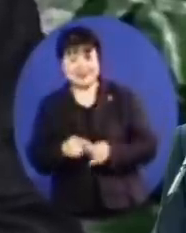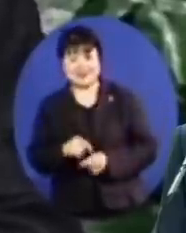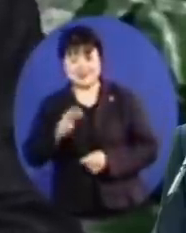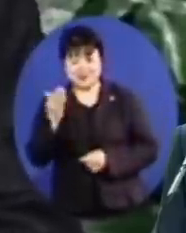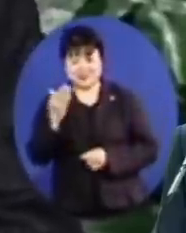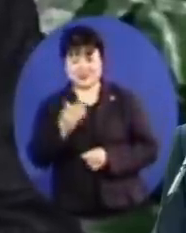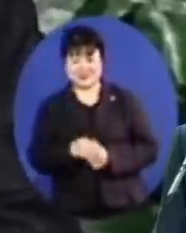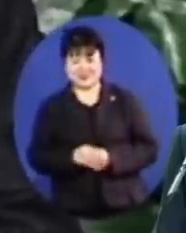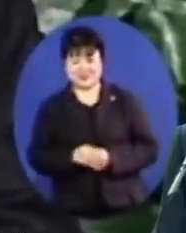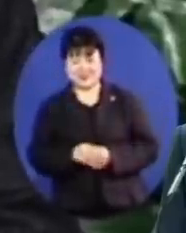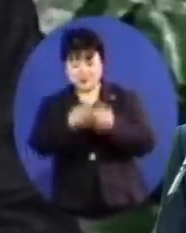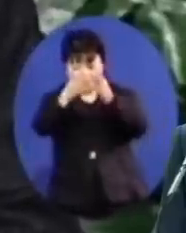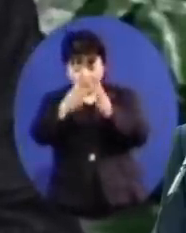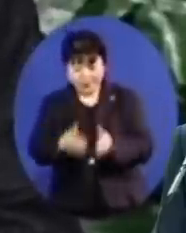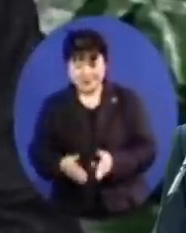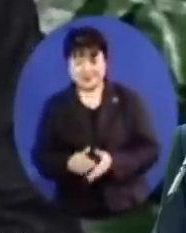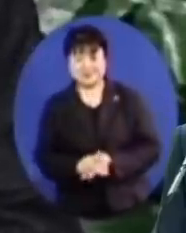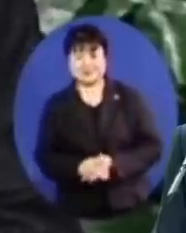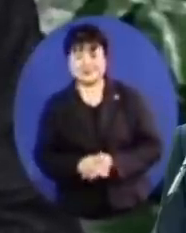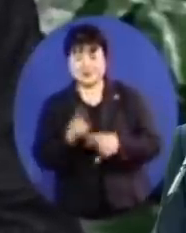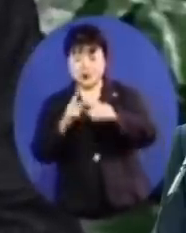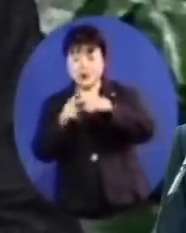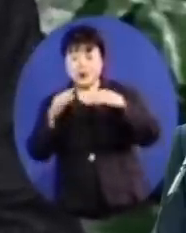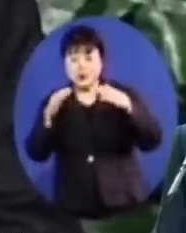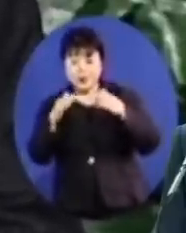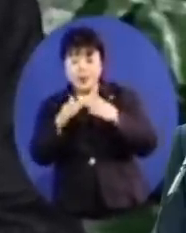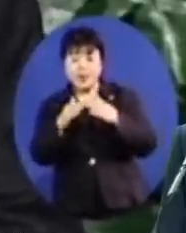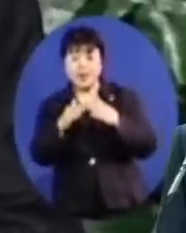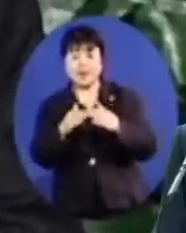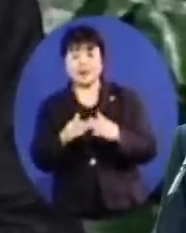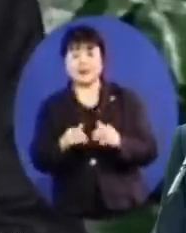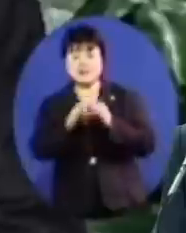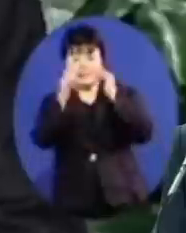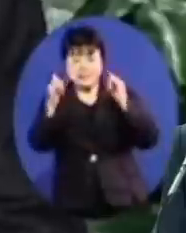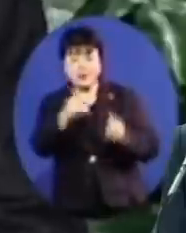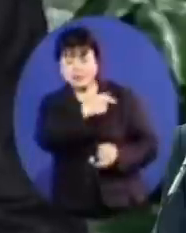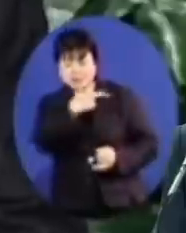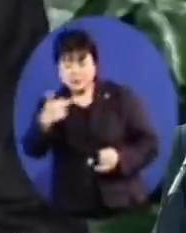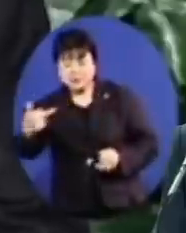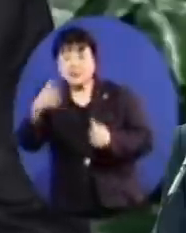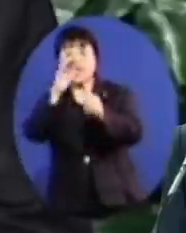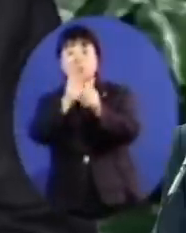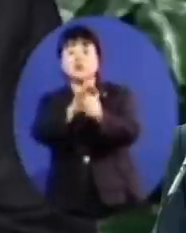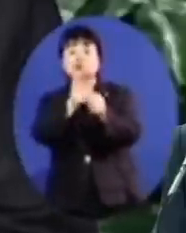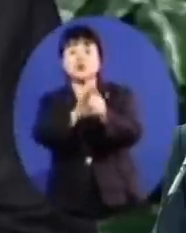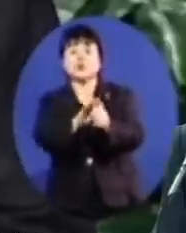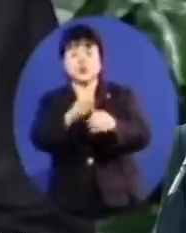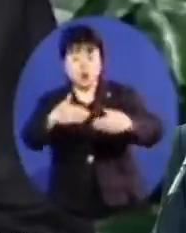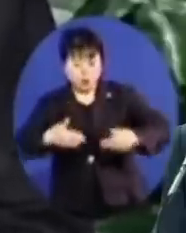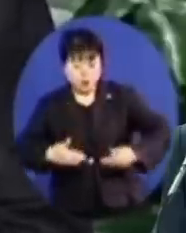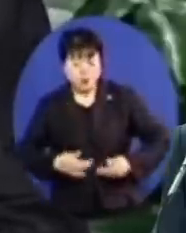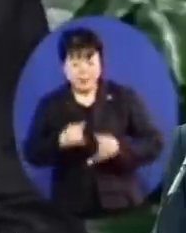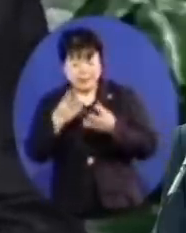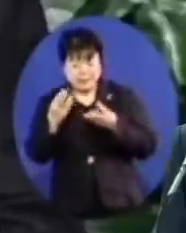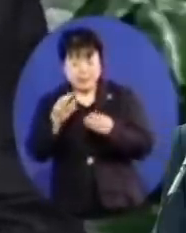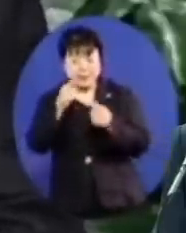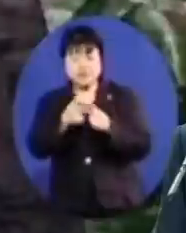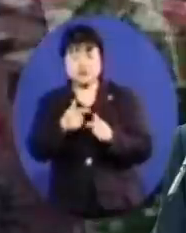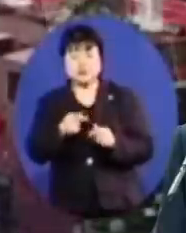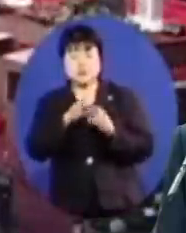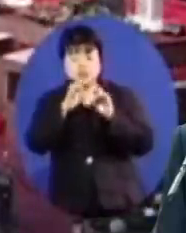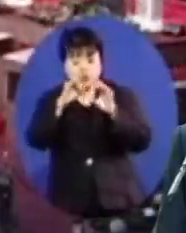되고 그로 말미암아 그 교회가 그 사회에 크게 기여하게 되고 수많은 사람을 예수 믿게